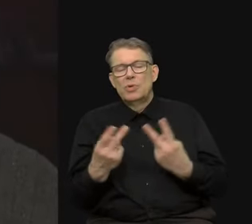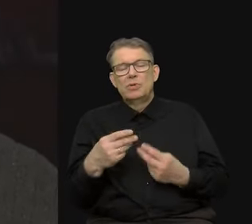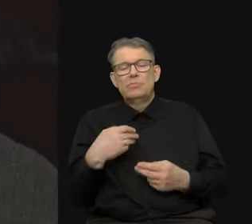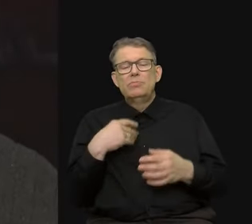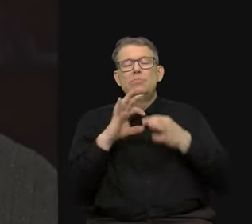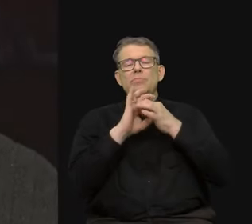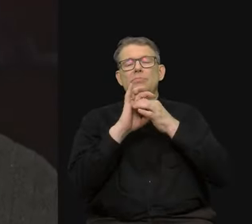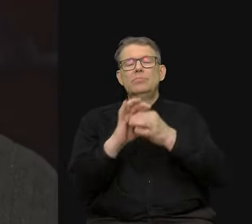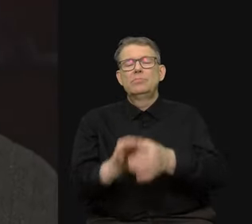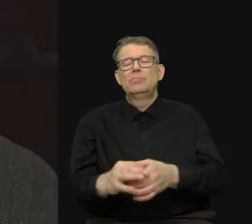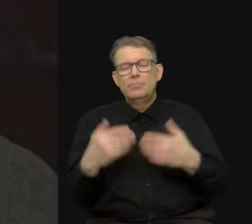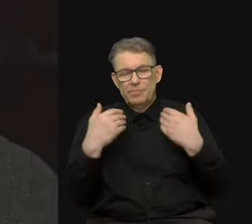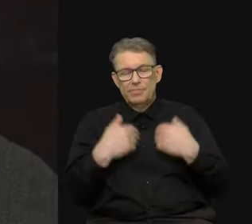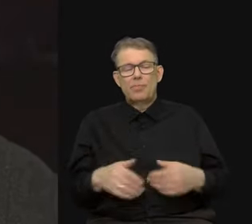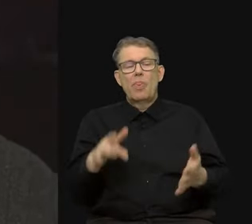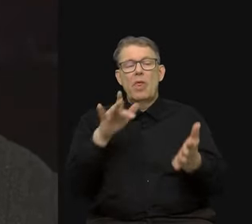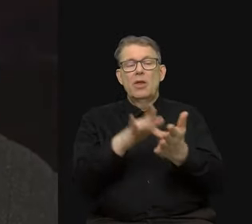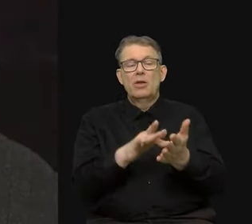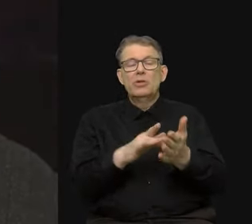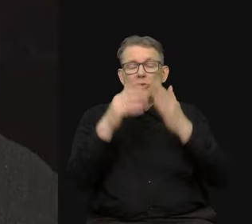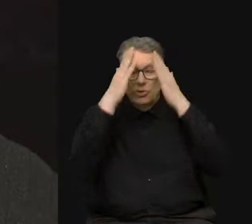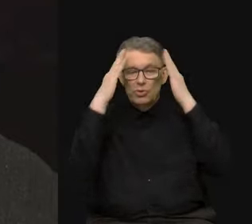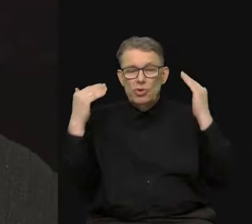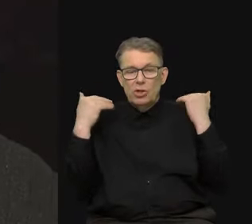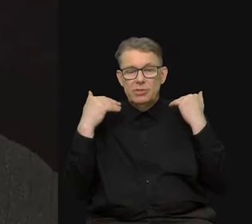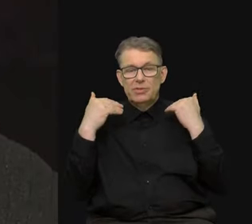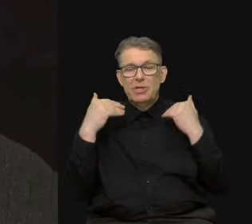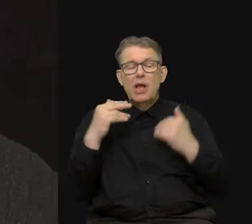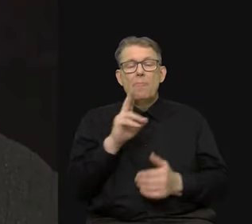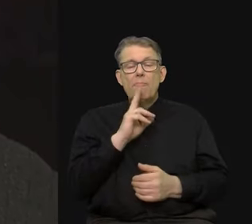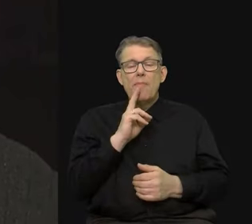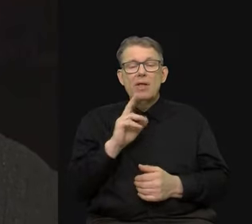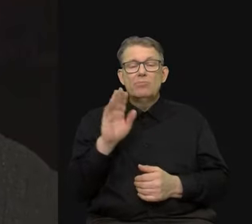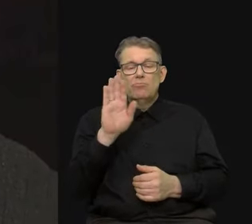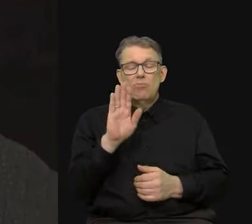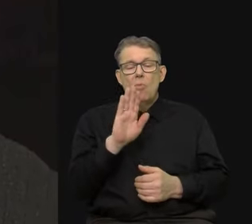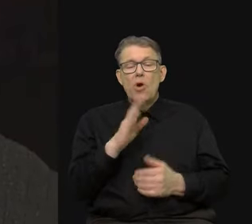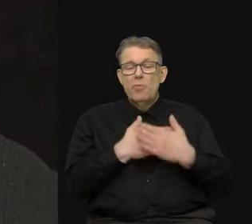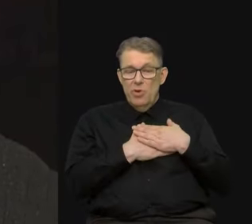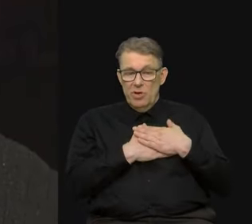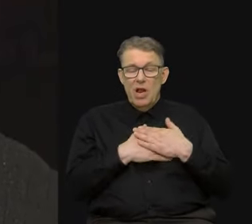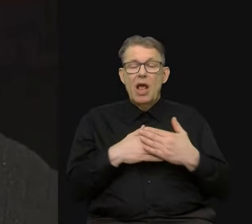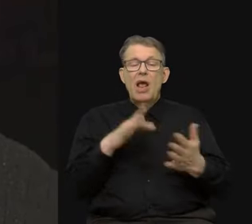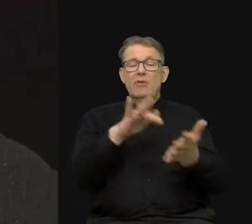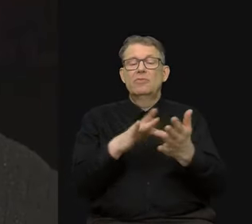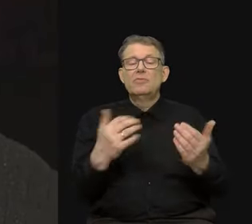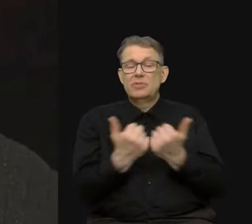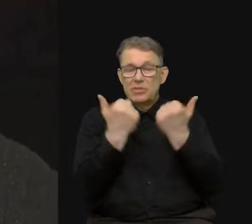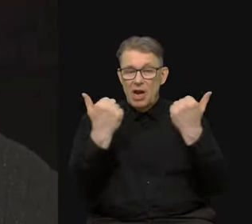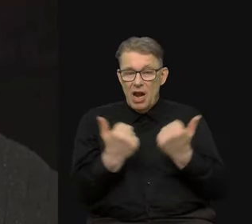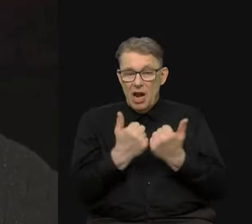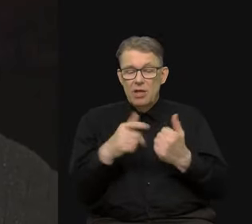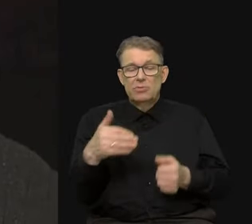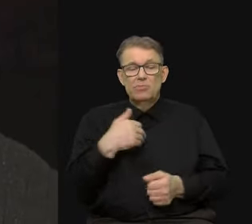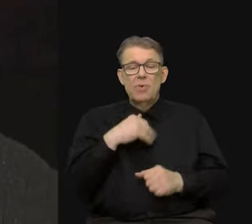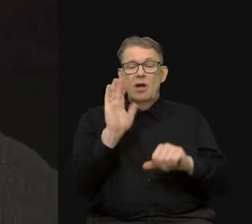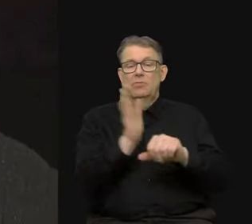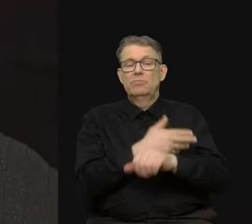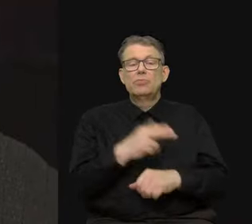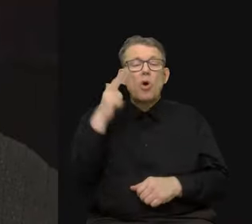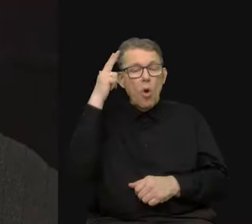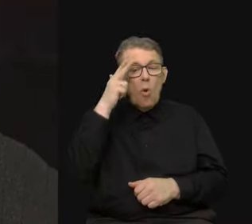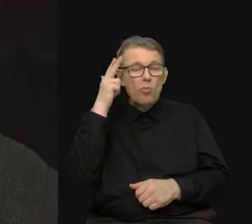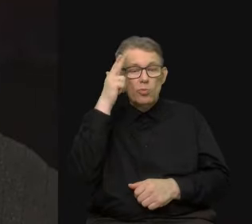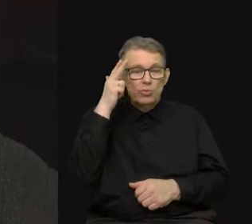Zaprowadziły mnie one najpierw do sióstr Matki Bożej Miłosierdzia w Krakowie, kiedy Polska znajdowała się jeszcze za żelazną